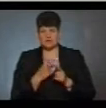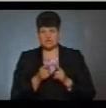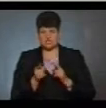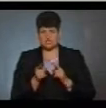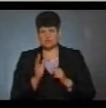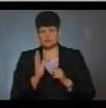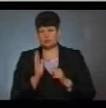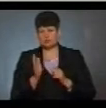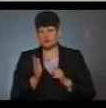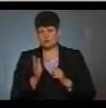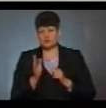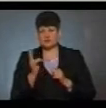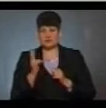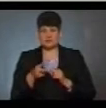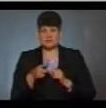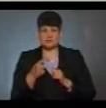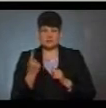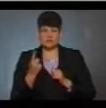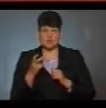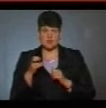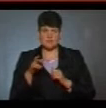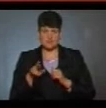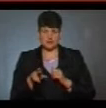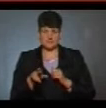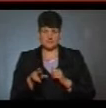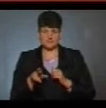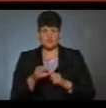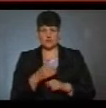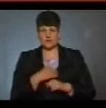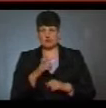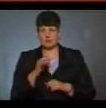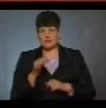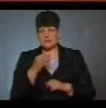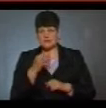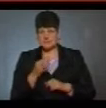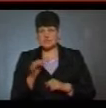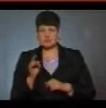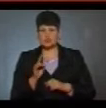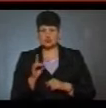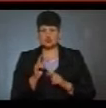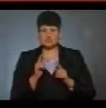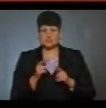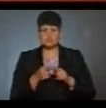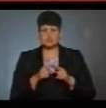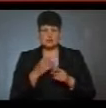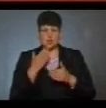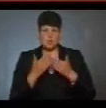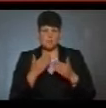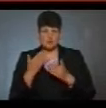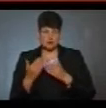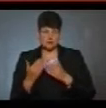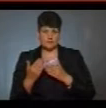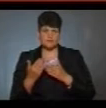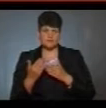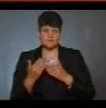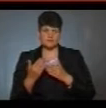буде 21 липня. І ще також хотів би сказати, що згідно цих опитувань бачимо